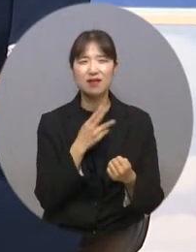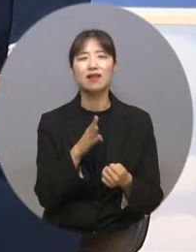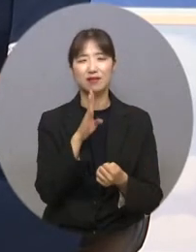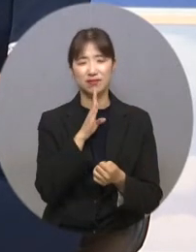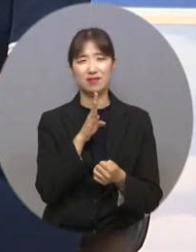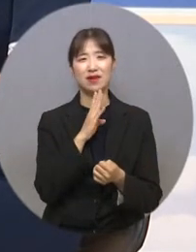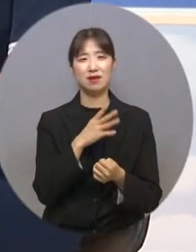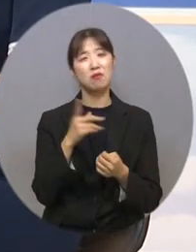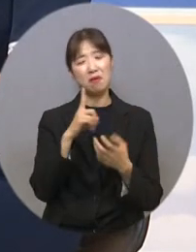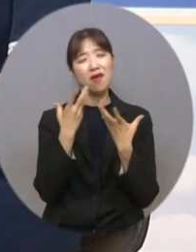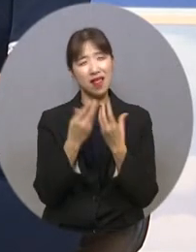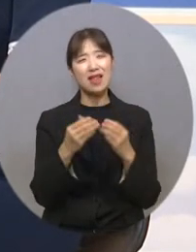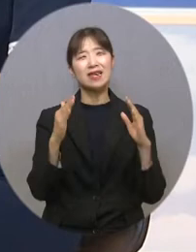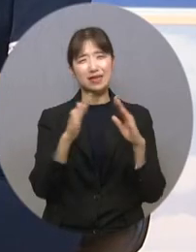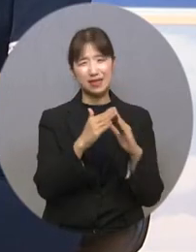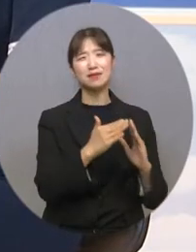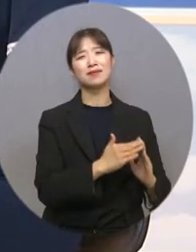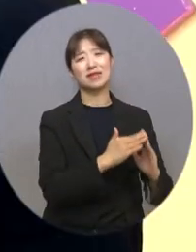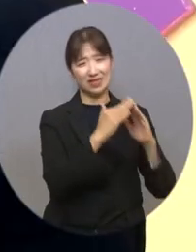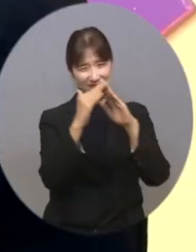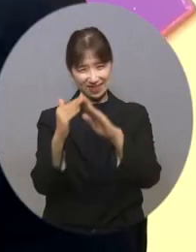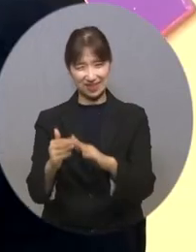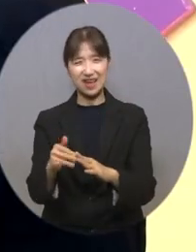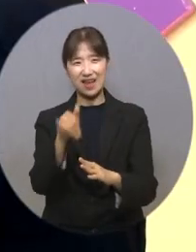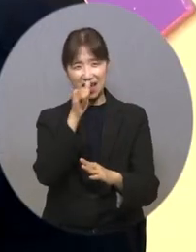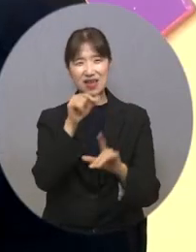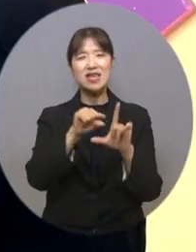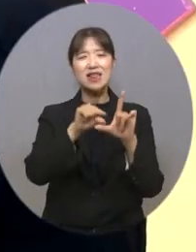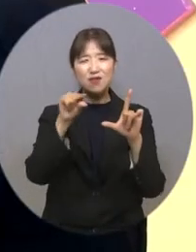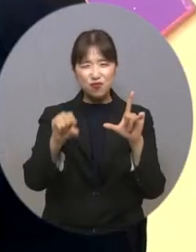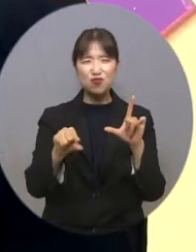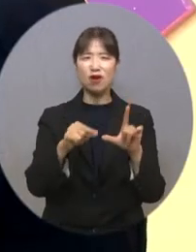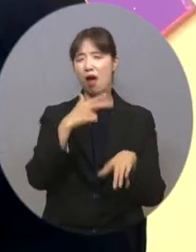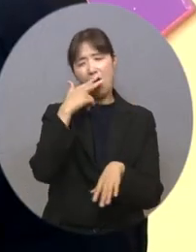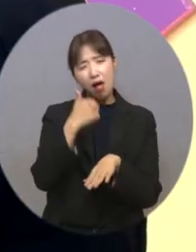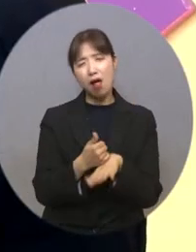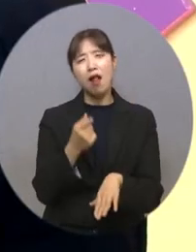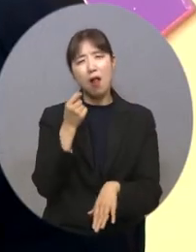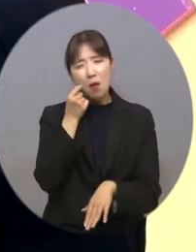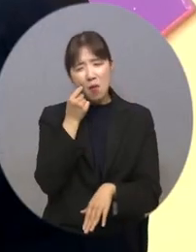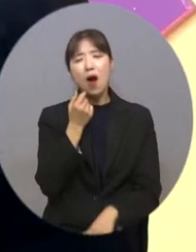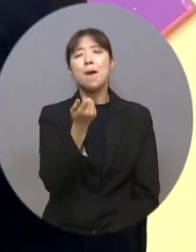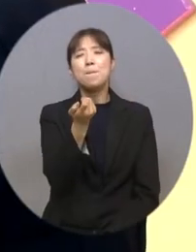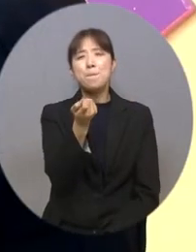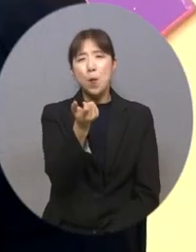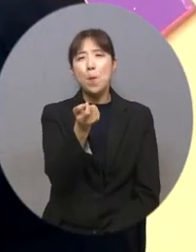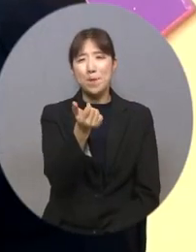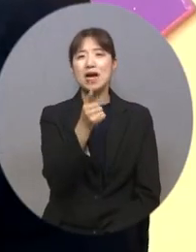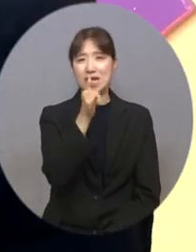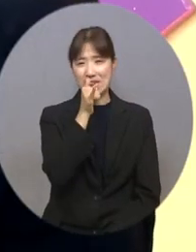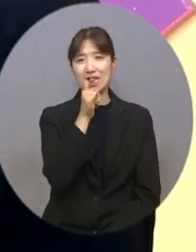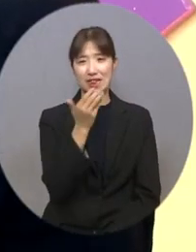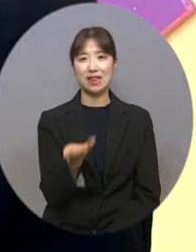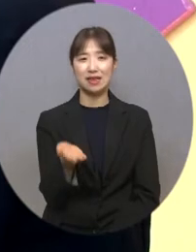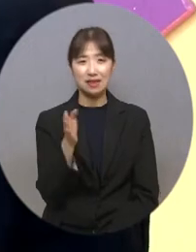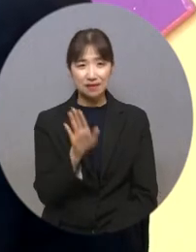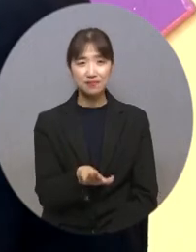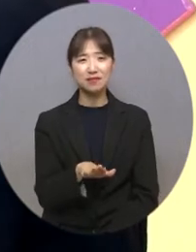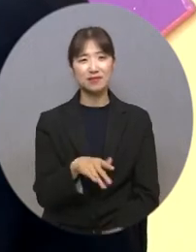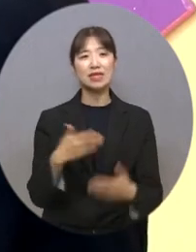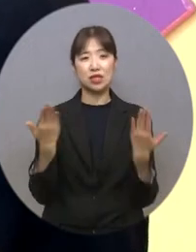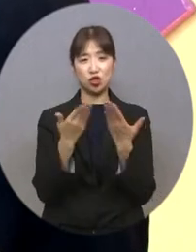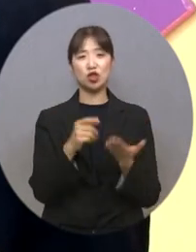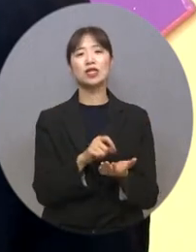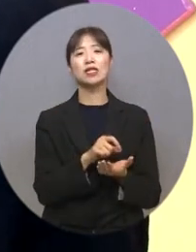이제 주거 이동이라든지 뭐 일부의 조그만 어떤 부적응 물론 있어요. 네. 그래서 취업을